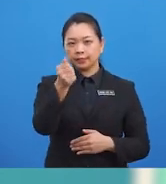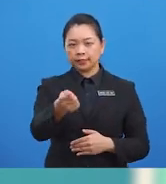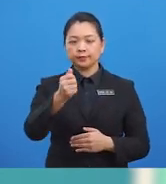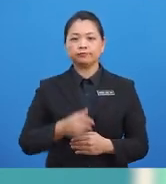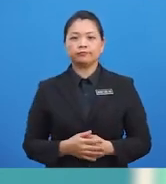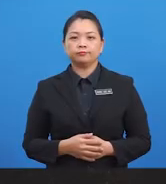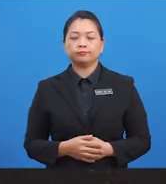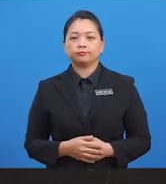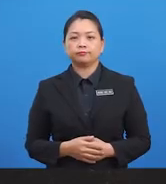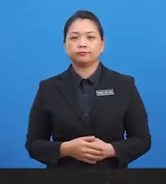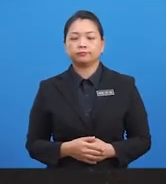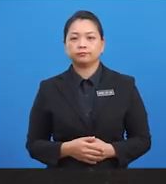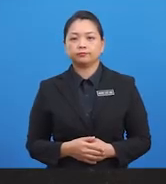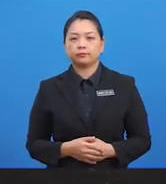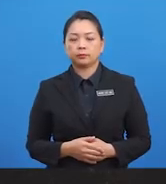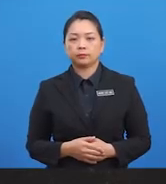kepada anda.